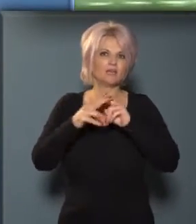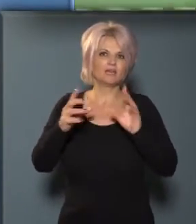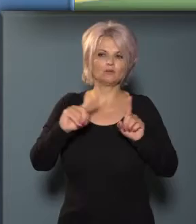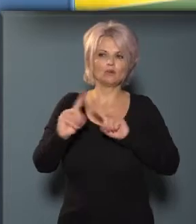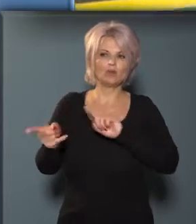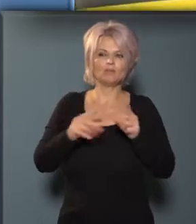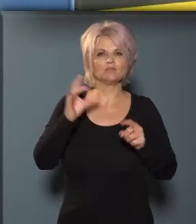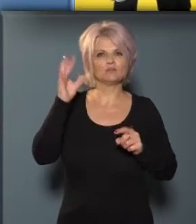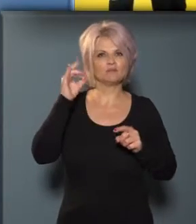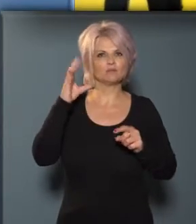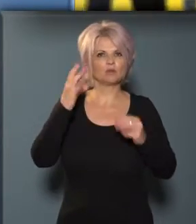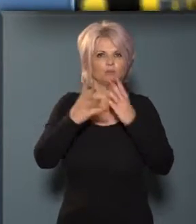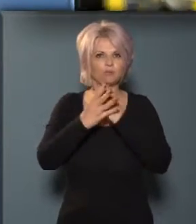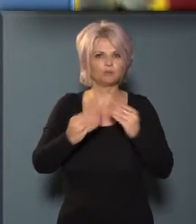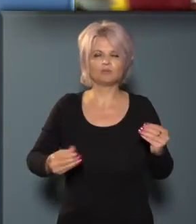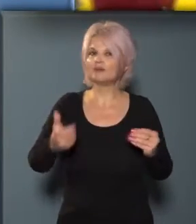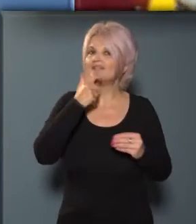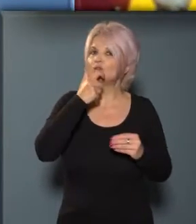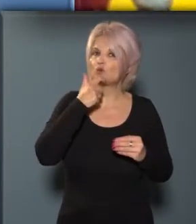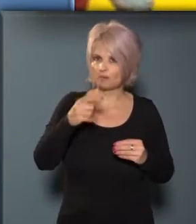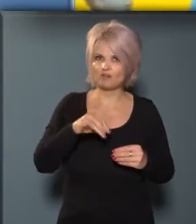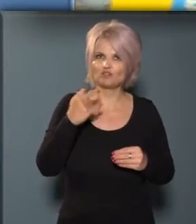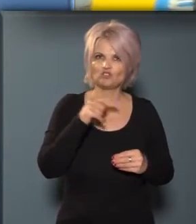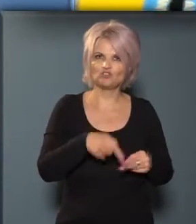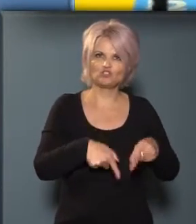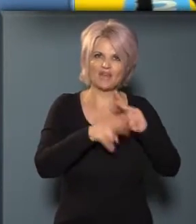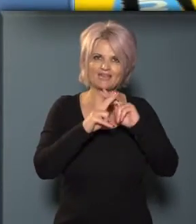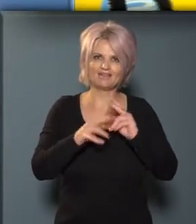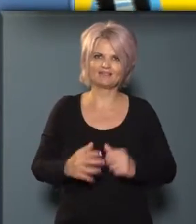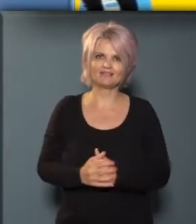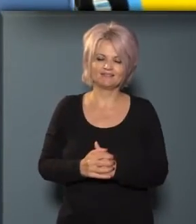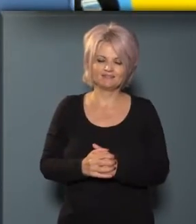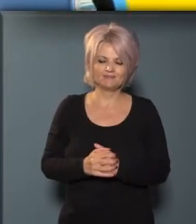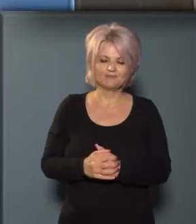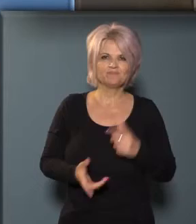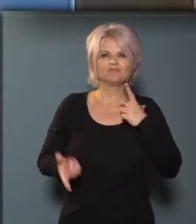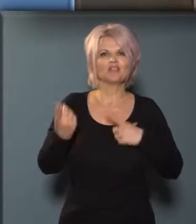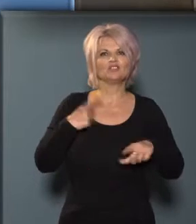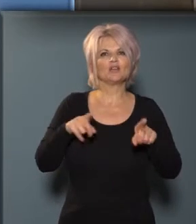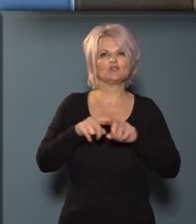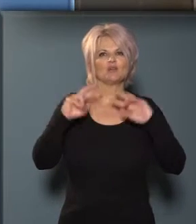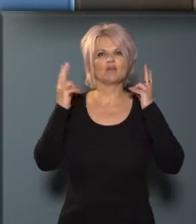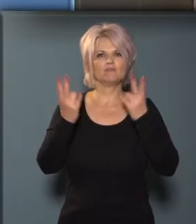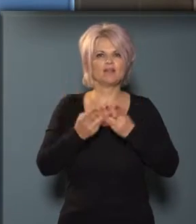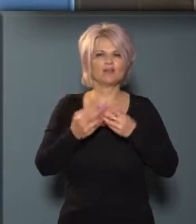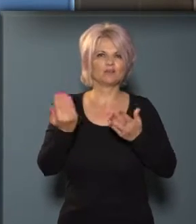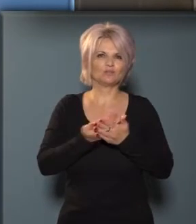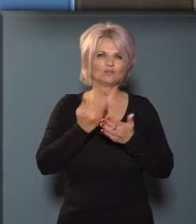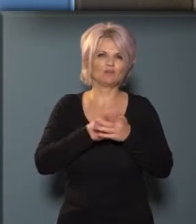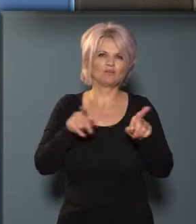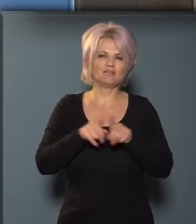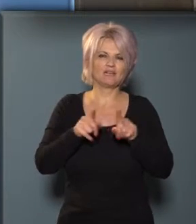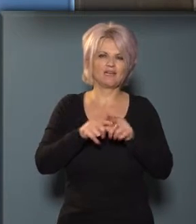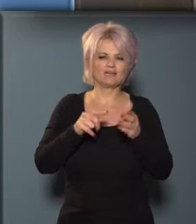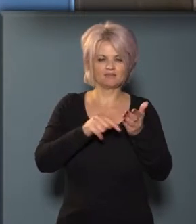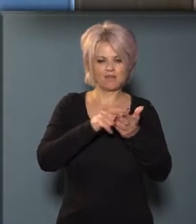feszültségek levezetésében, vagy az időskorban. Így van, úgyhogy sajnos olyan világot élünk, hogy hát szükségünk van ilyen kiegészítőkre, és